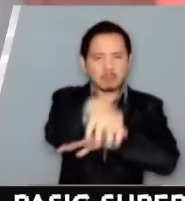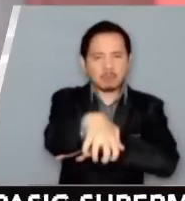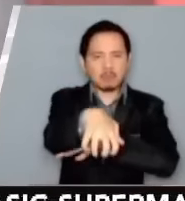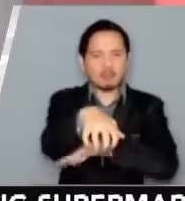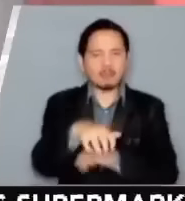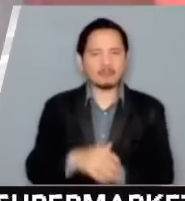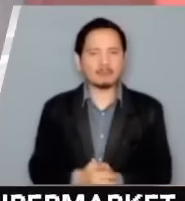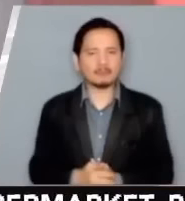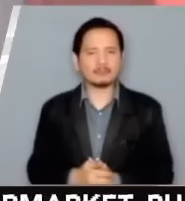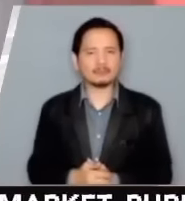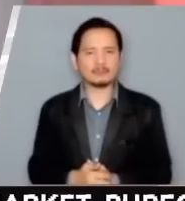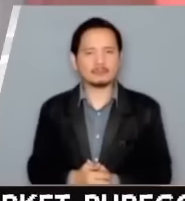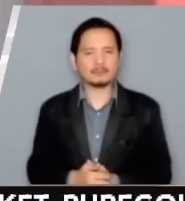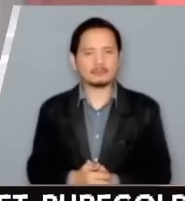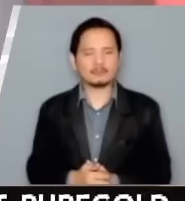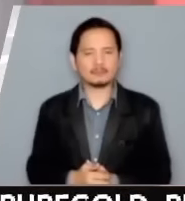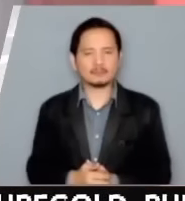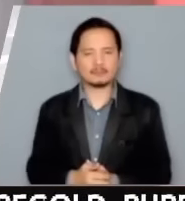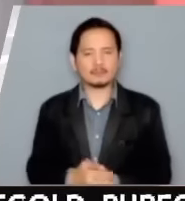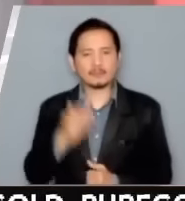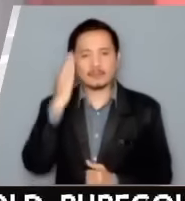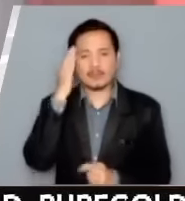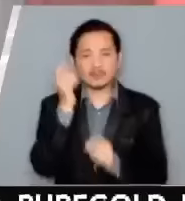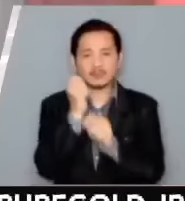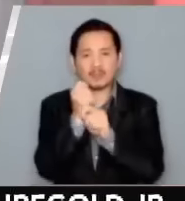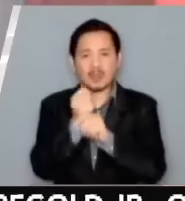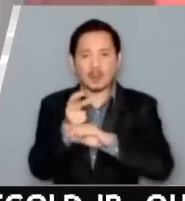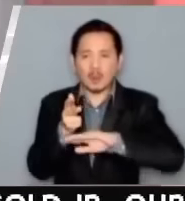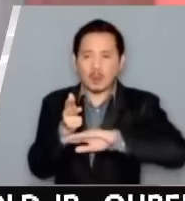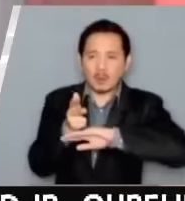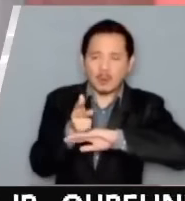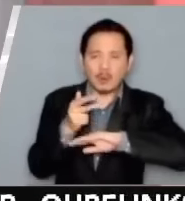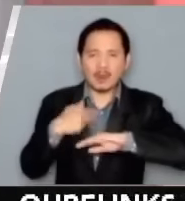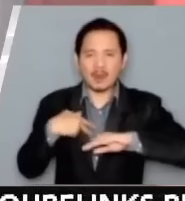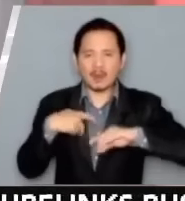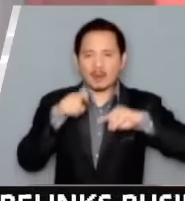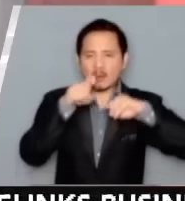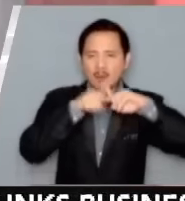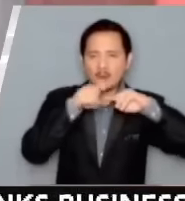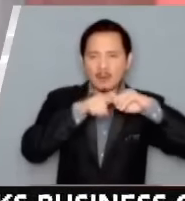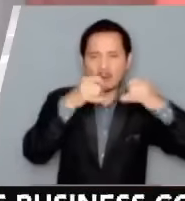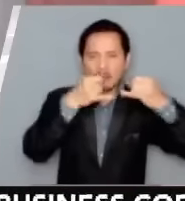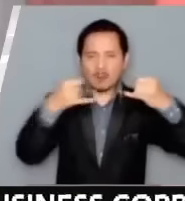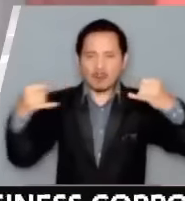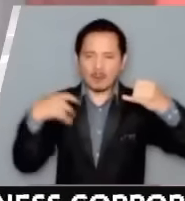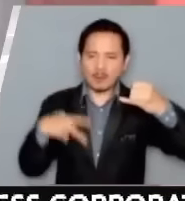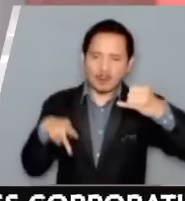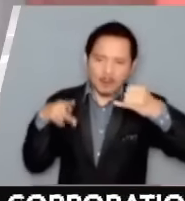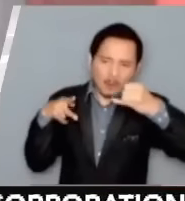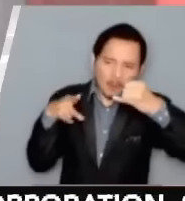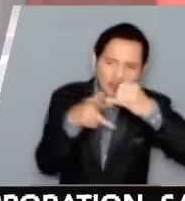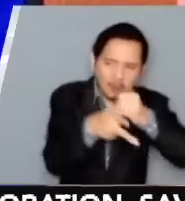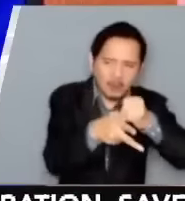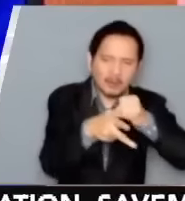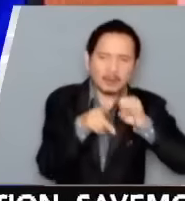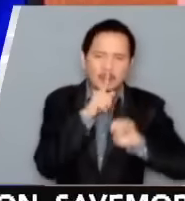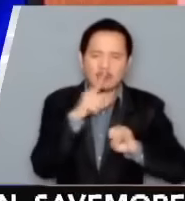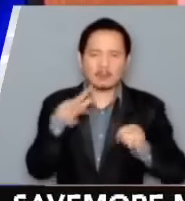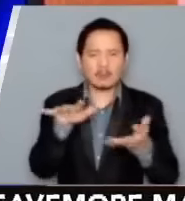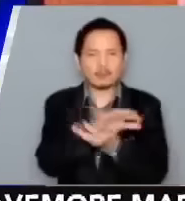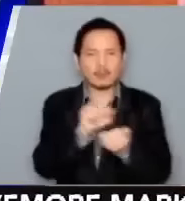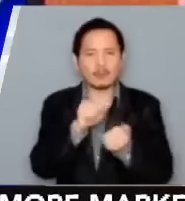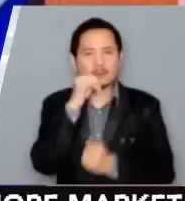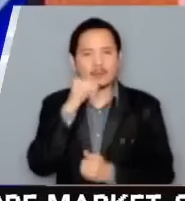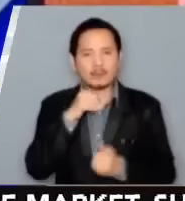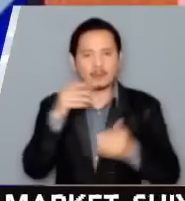sumabit at nahatak ng isang truck ang mga kawad ng kuryente at tel sa Barangay Arong Bato Valenzuela kagabi